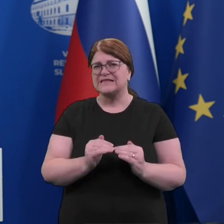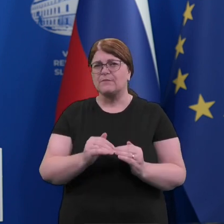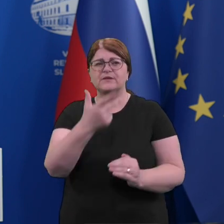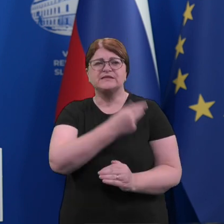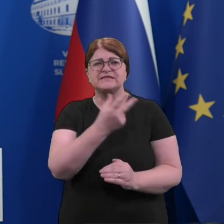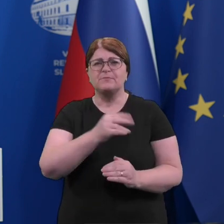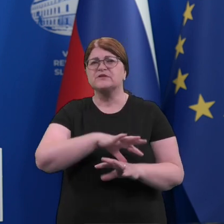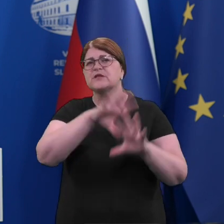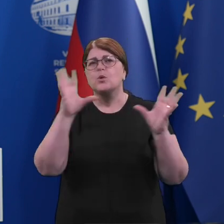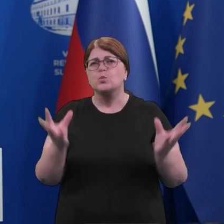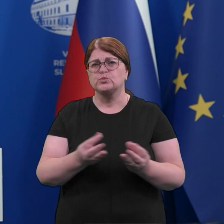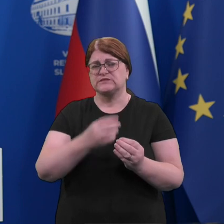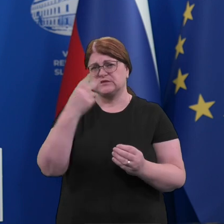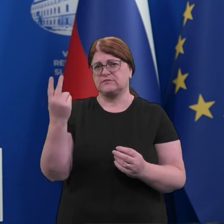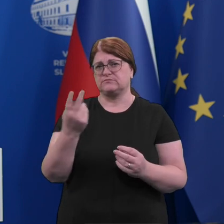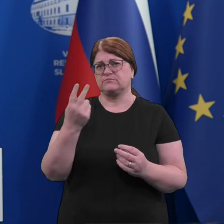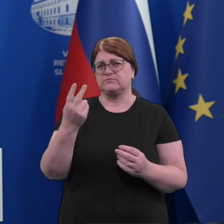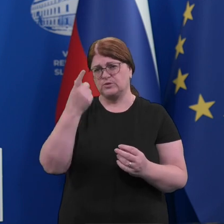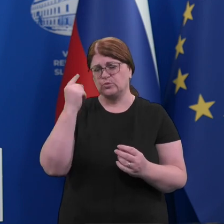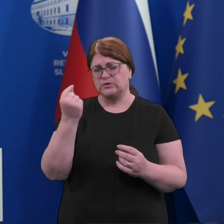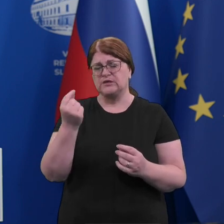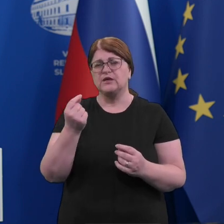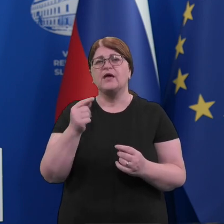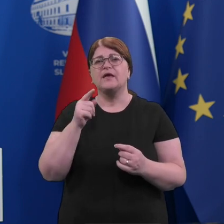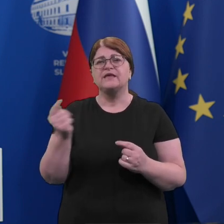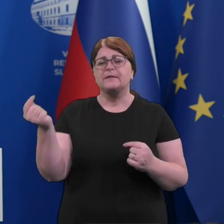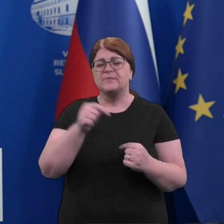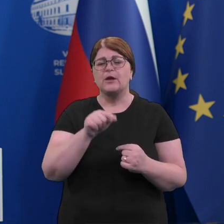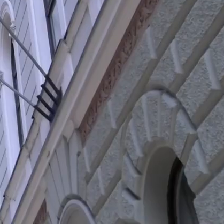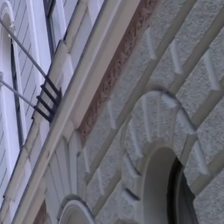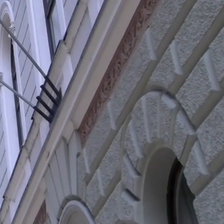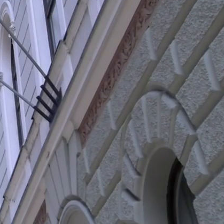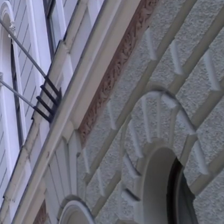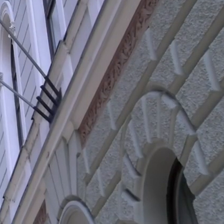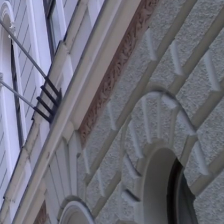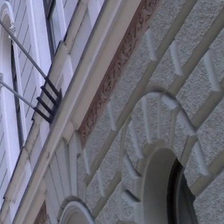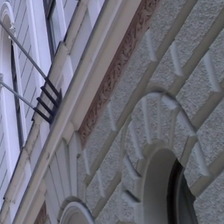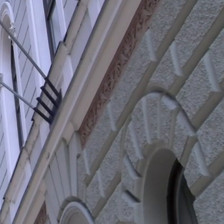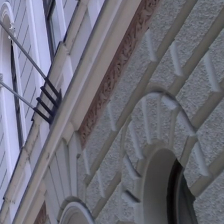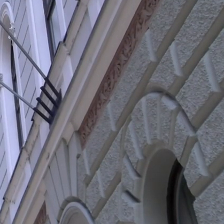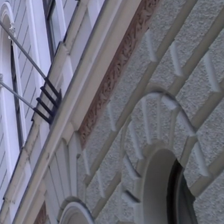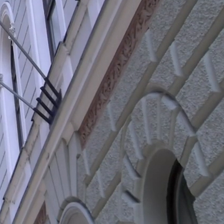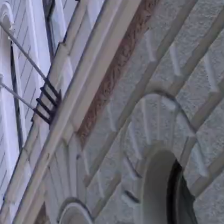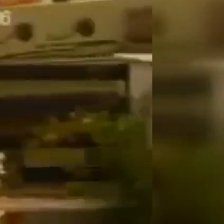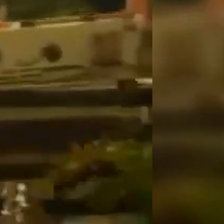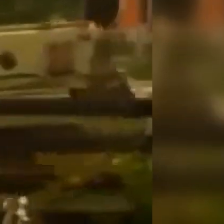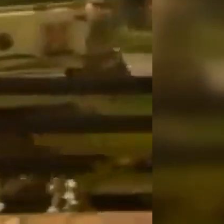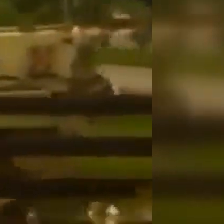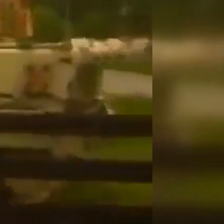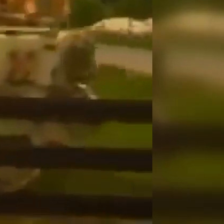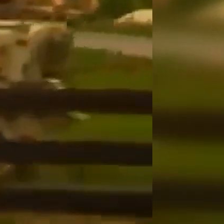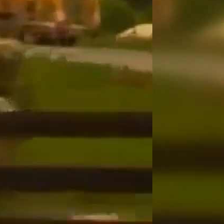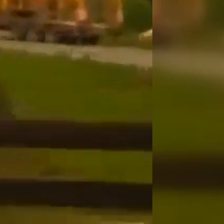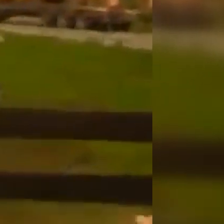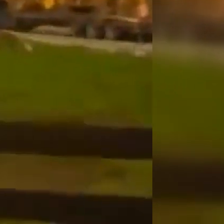slabo precepljenih osebah, ki prihajajo s stanovalci v stik. Končno po 30 letih pa bomo dobili tudi nov